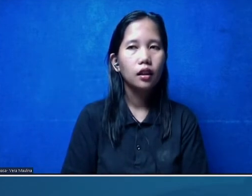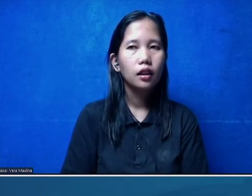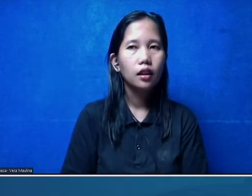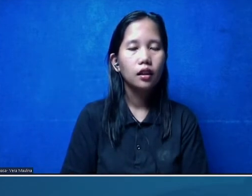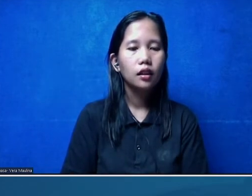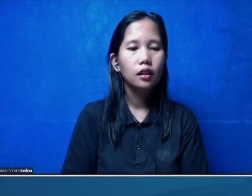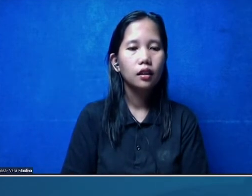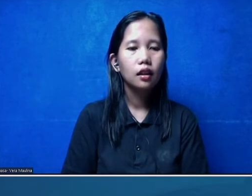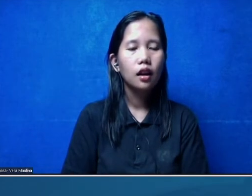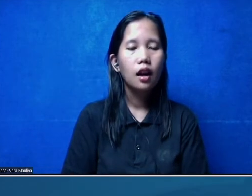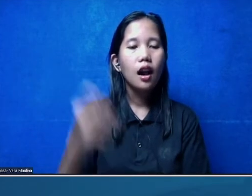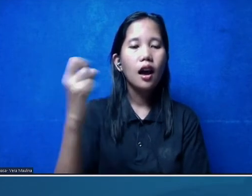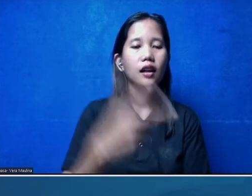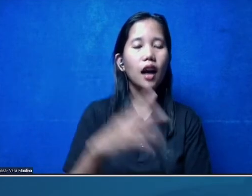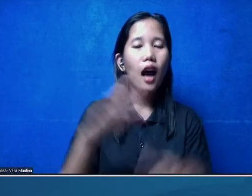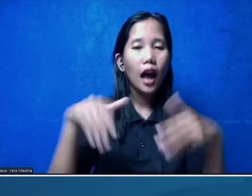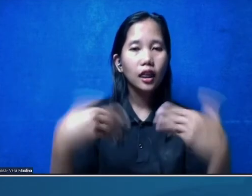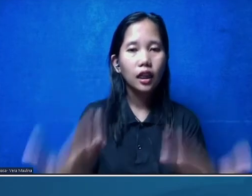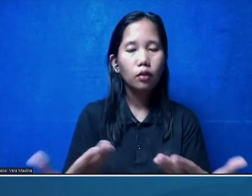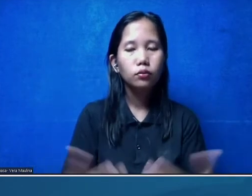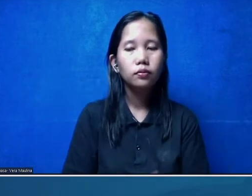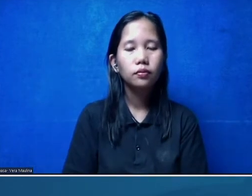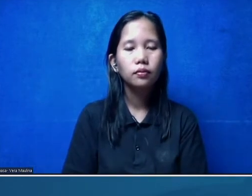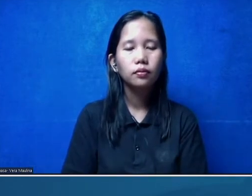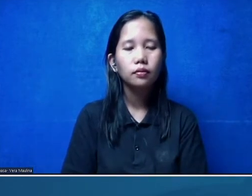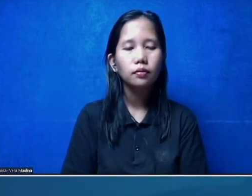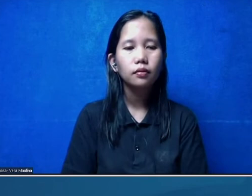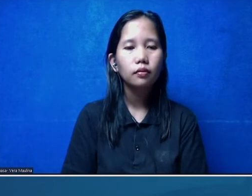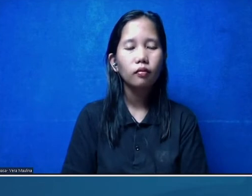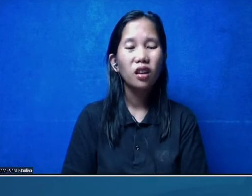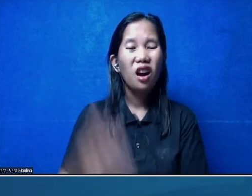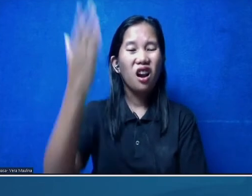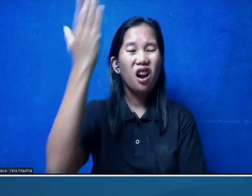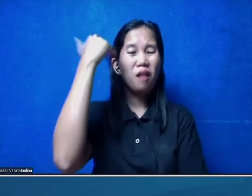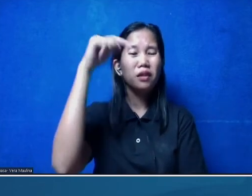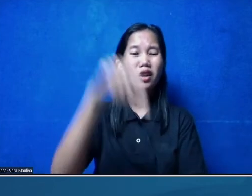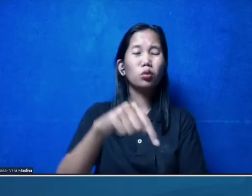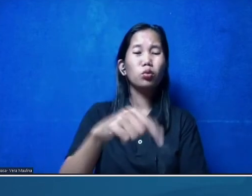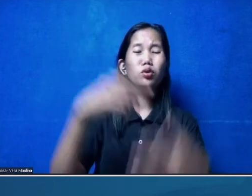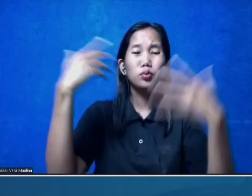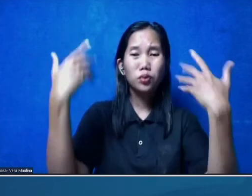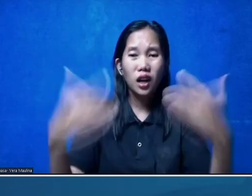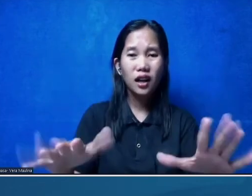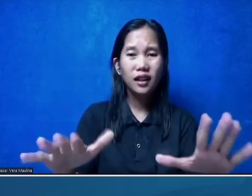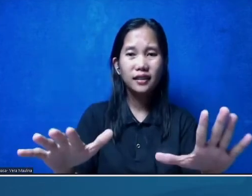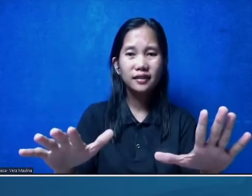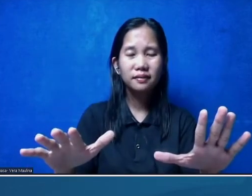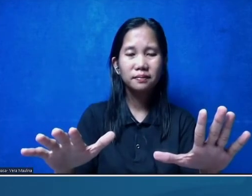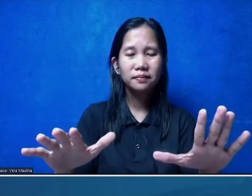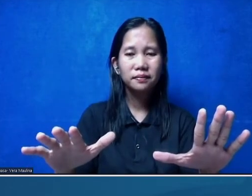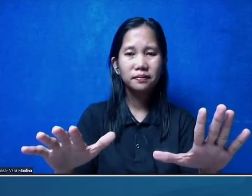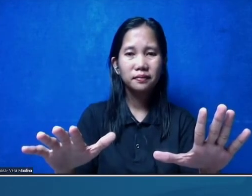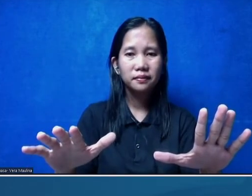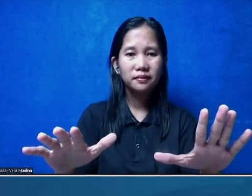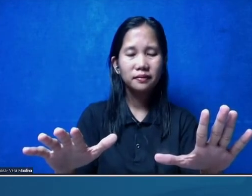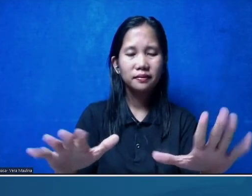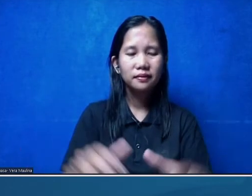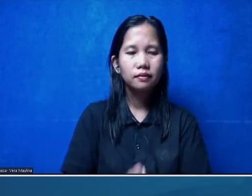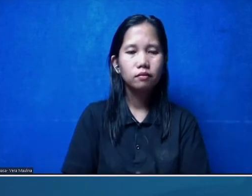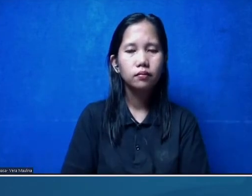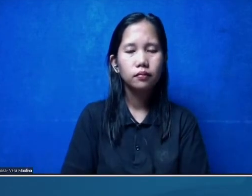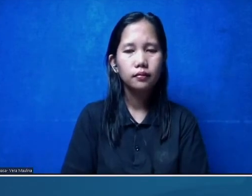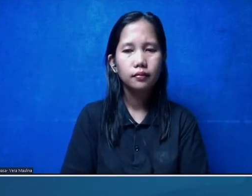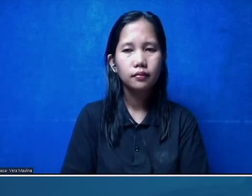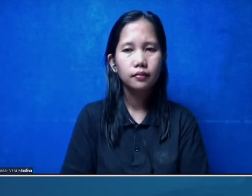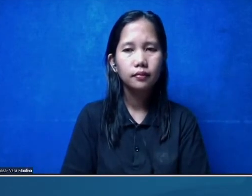sesuatu yang lama itu telah baru segala yang dikasihi oleh Tuhan kita bersyukur oleh